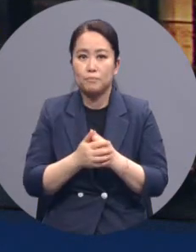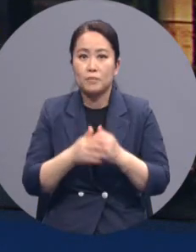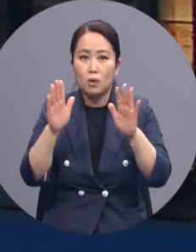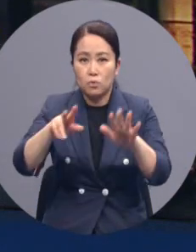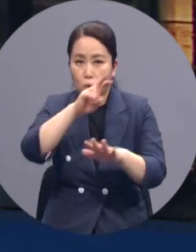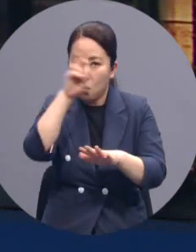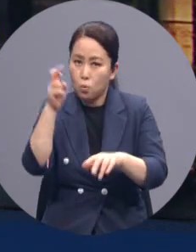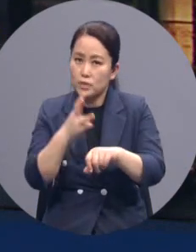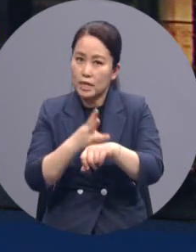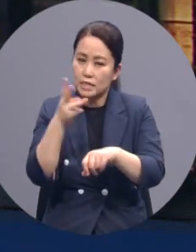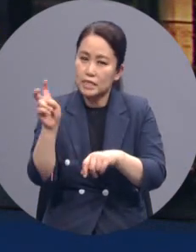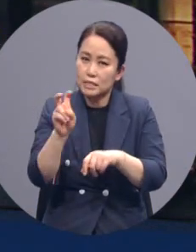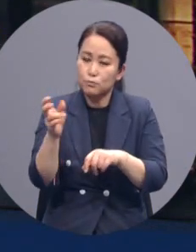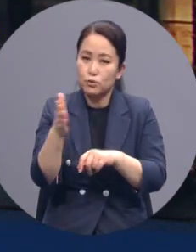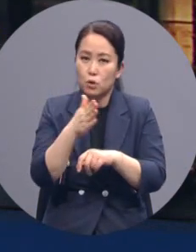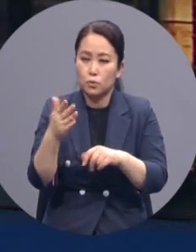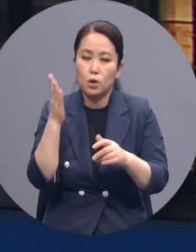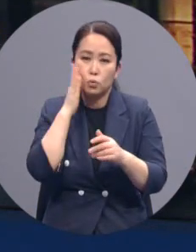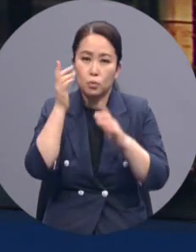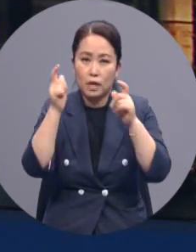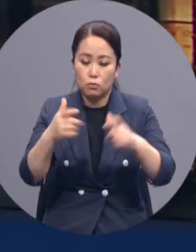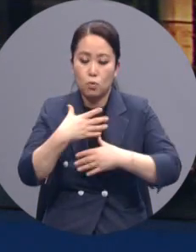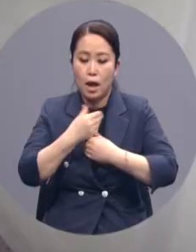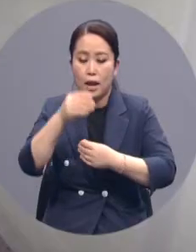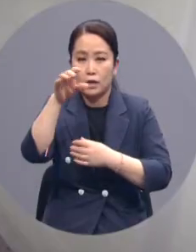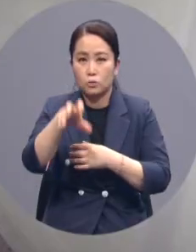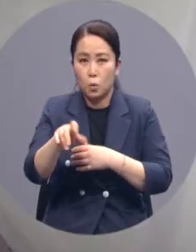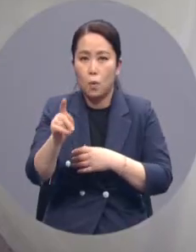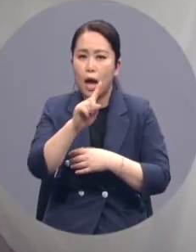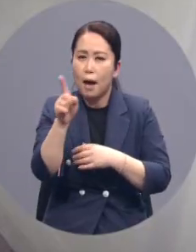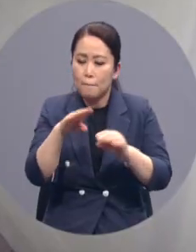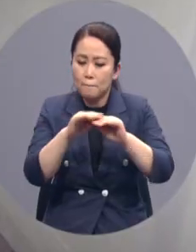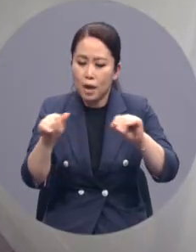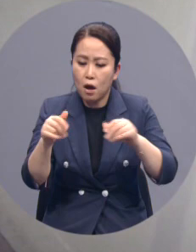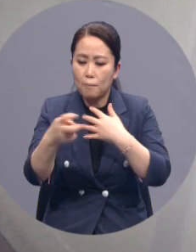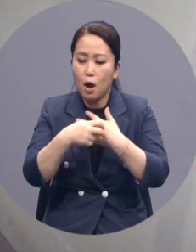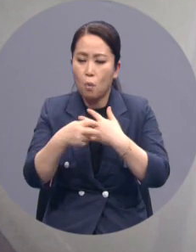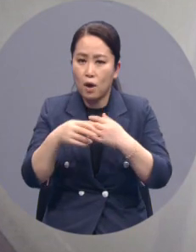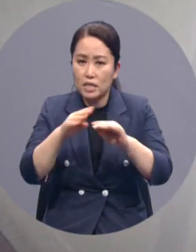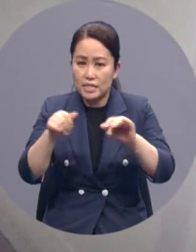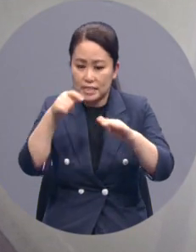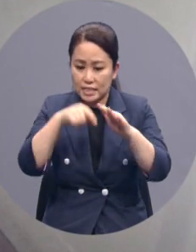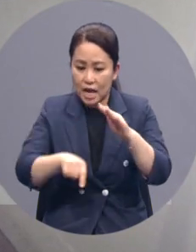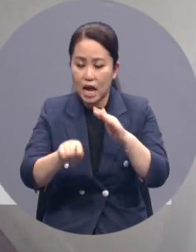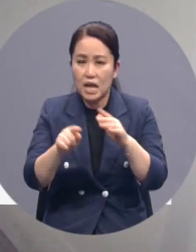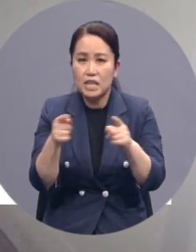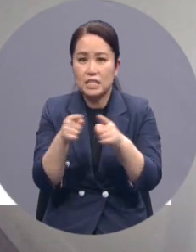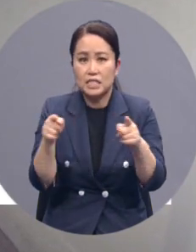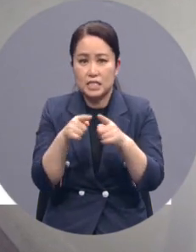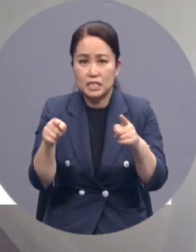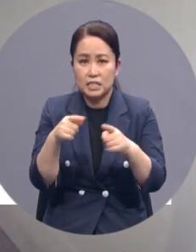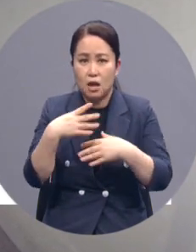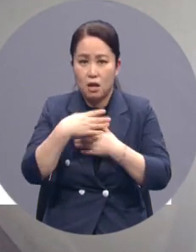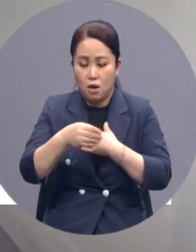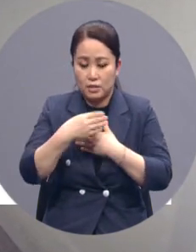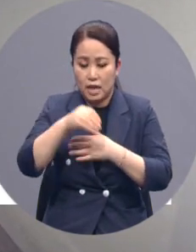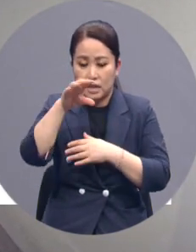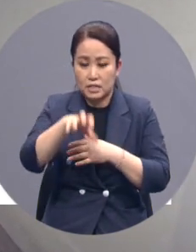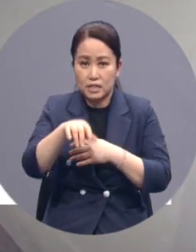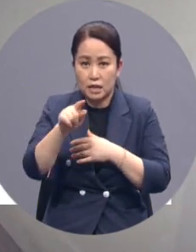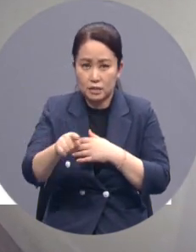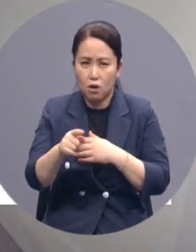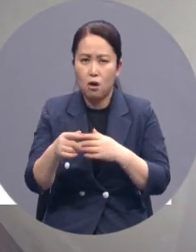오늘 오후 3시 20분쯤 내 동래구 안락동 한 병원 지하 1층 특수 영상 실에서 원인을 알 수 없는 불이 나